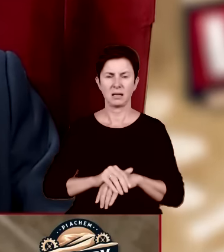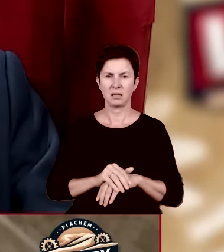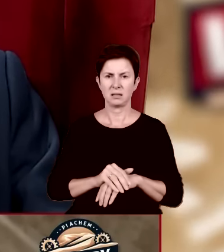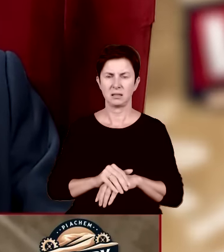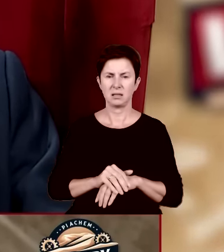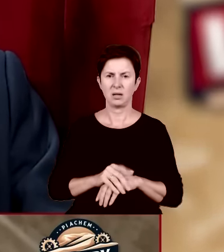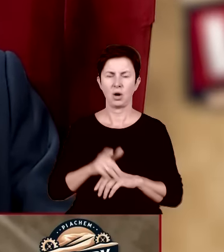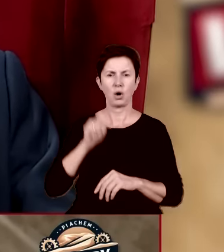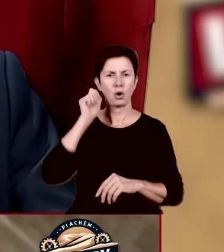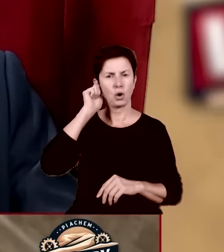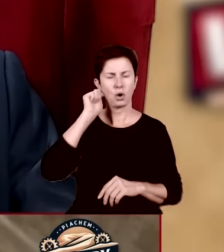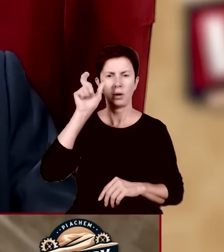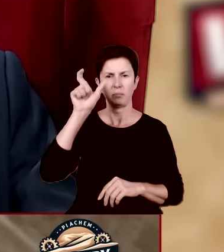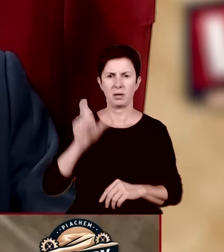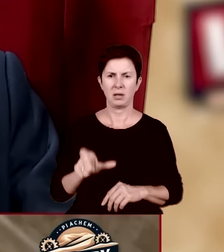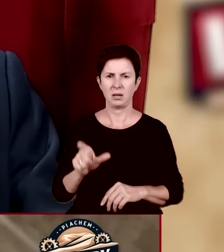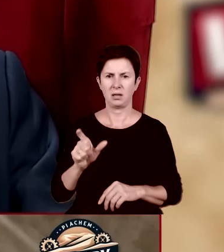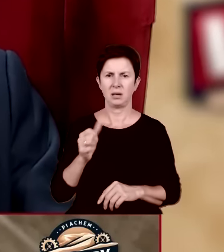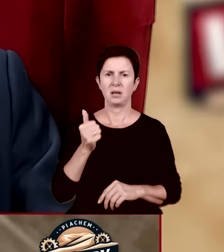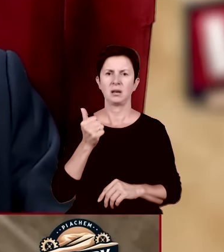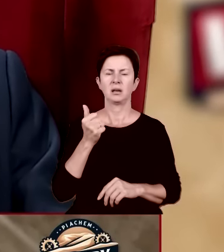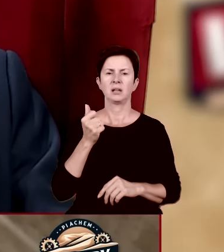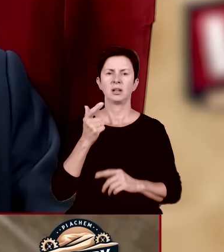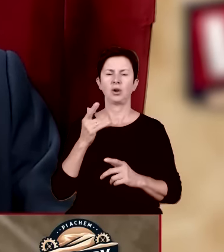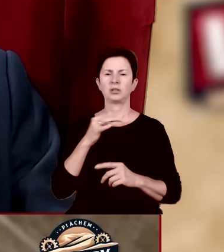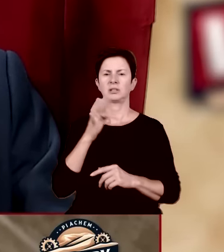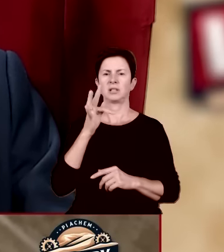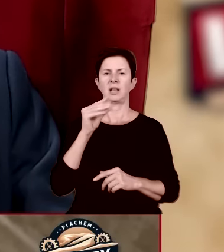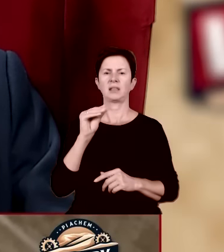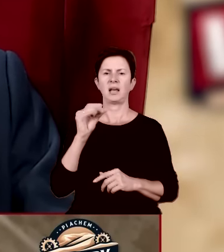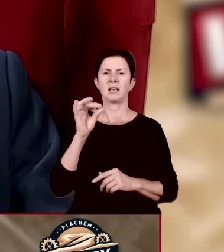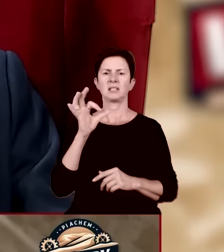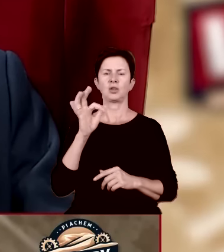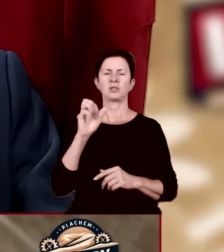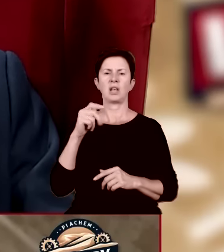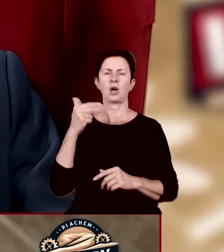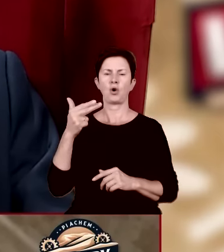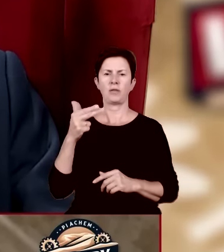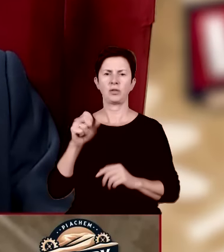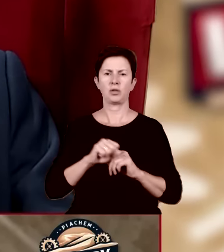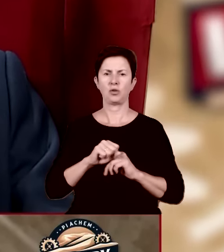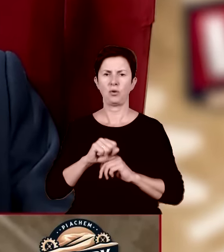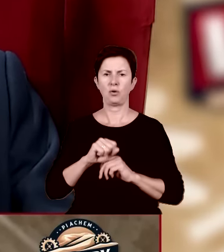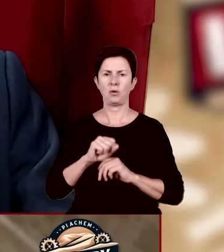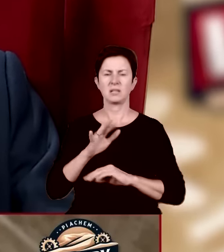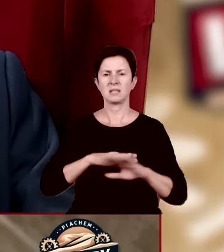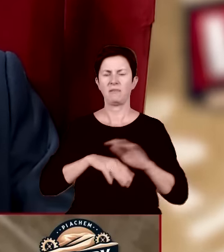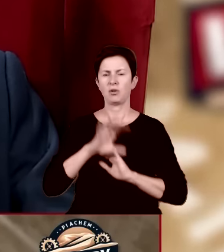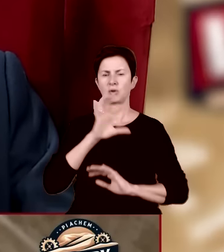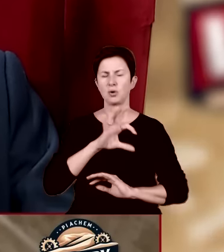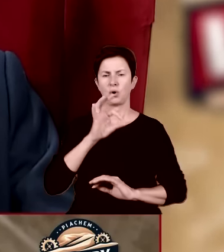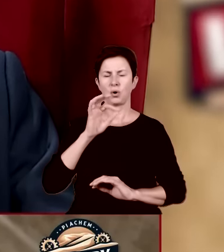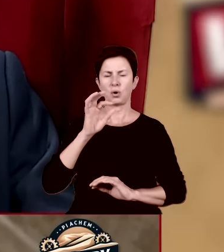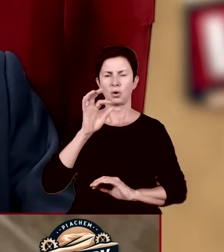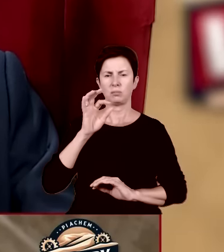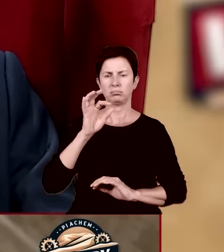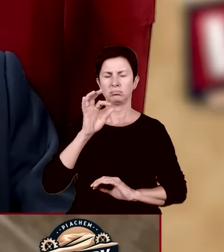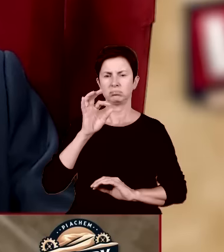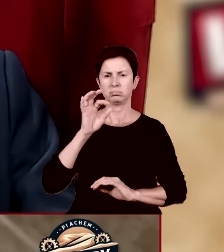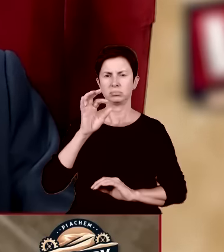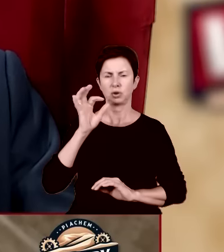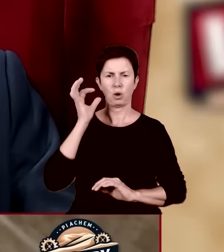o pewnej ilości testosteronu do zawodów kobiecych, uznając, że to tak po sportowemu